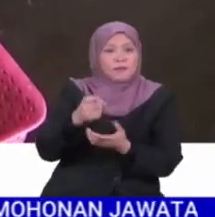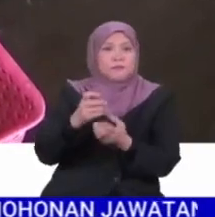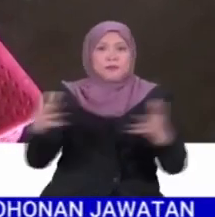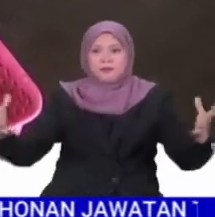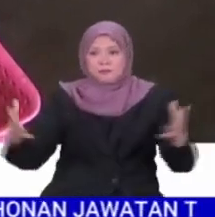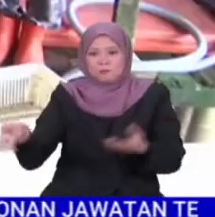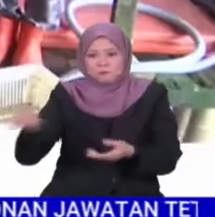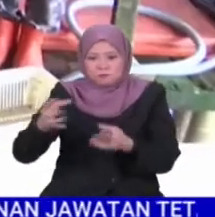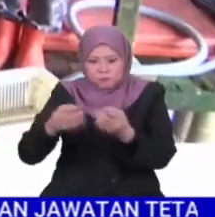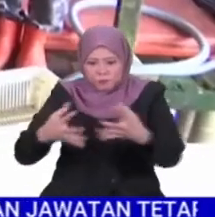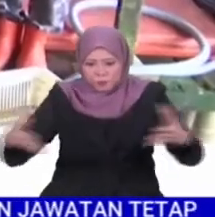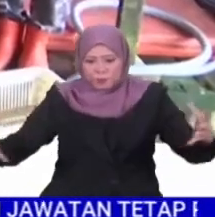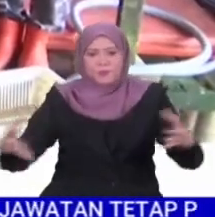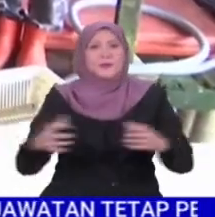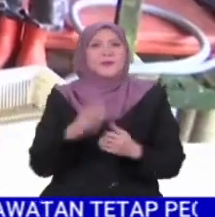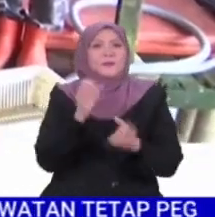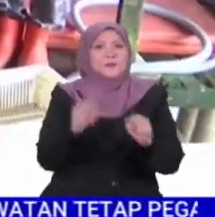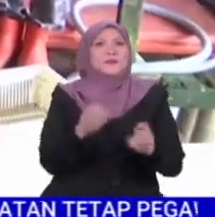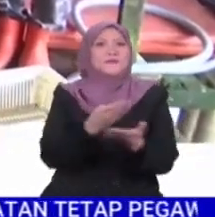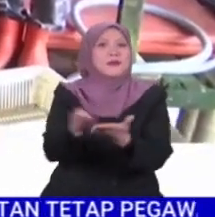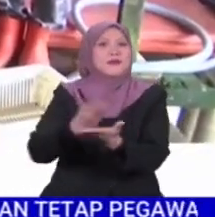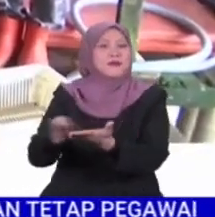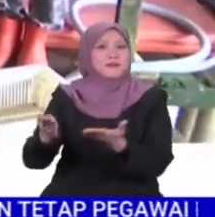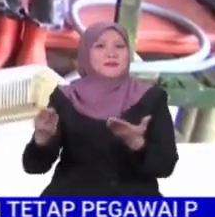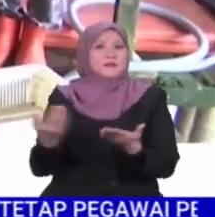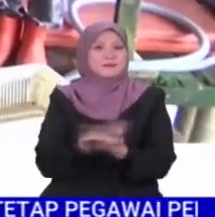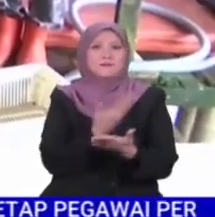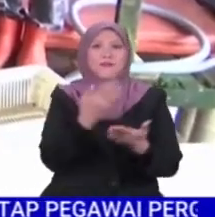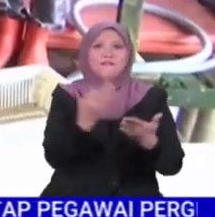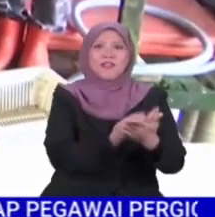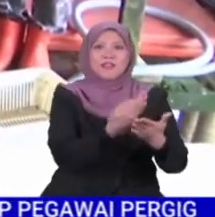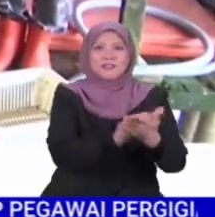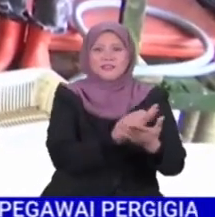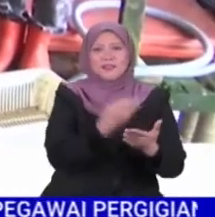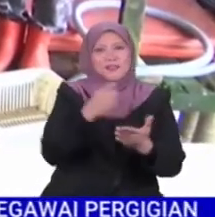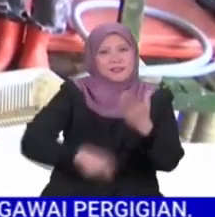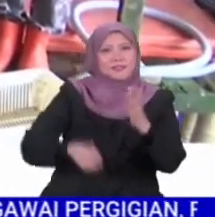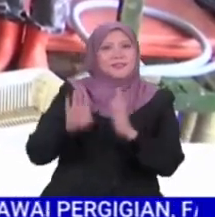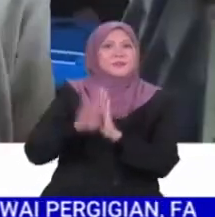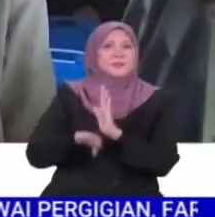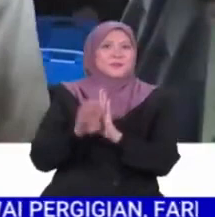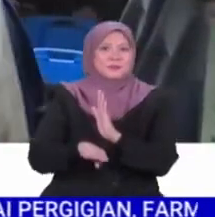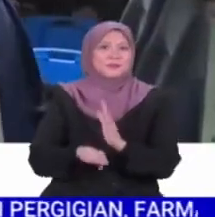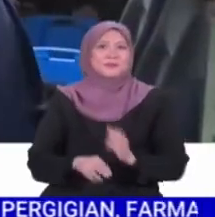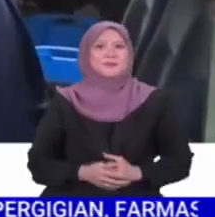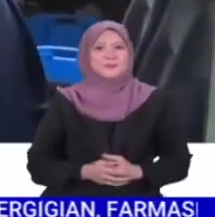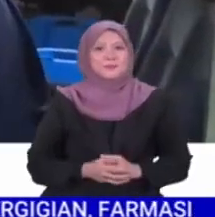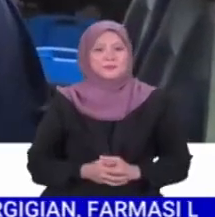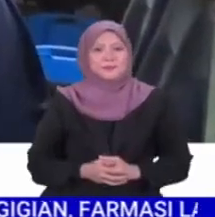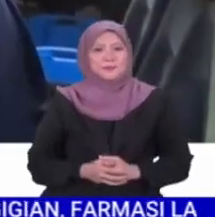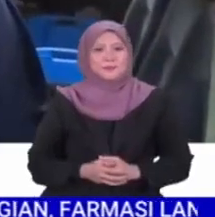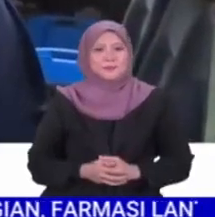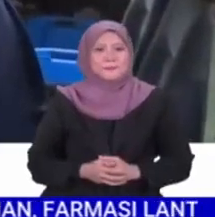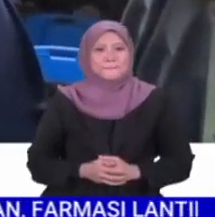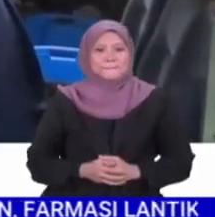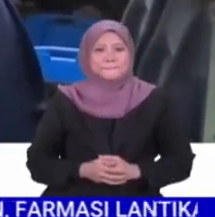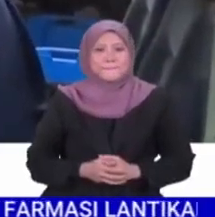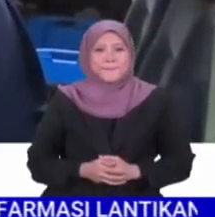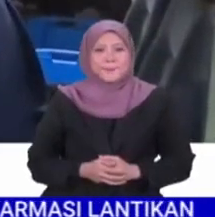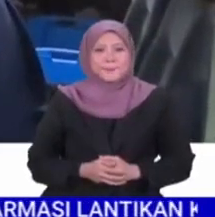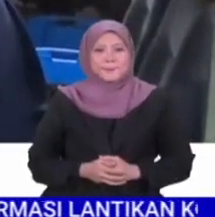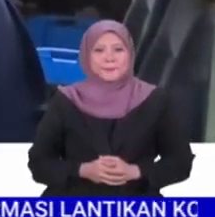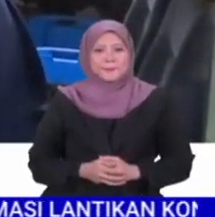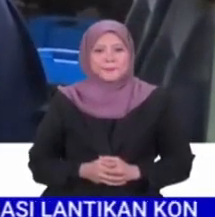hasil laut lain. Pembeli juga boleh mendapatkan hasil laut segar pada harga yang berpatutan. Ni ya, macam price timer